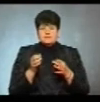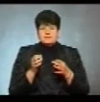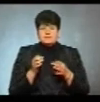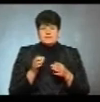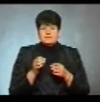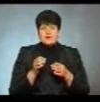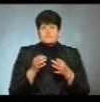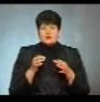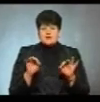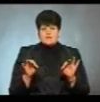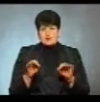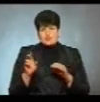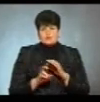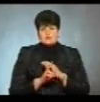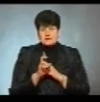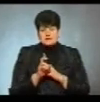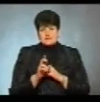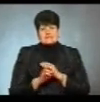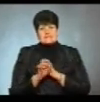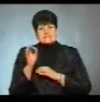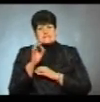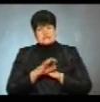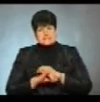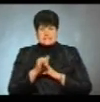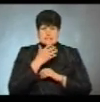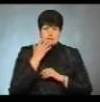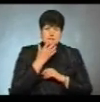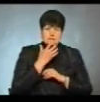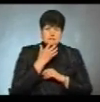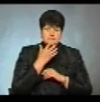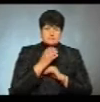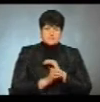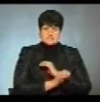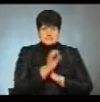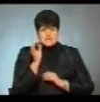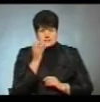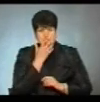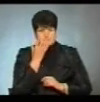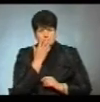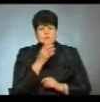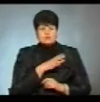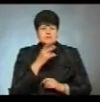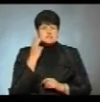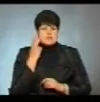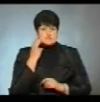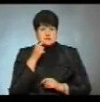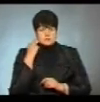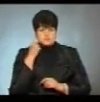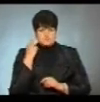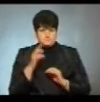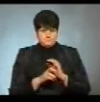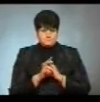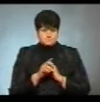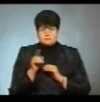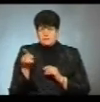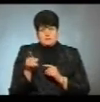і Південь, який був все-таки значним чином і за російську церкву, для них